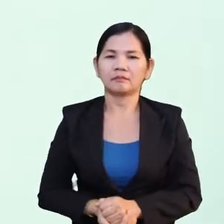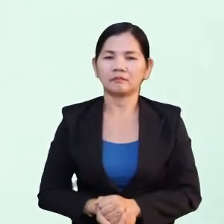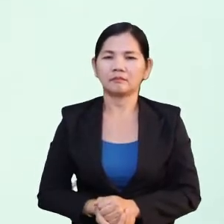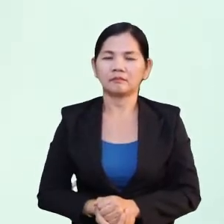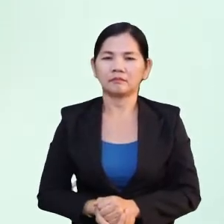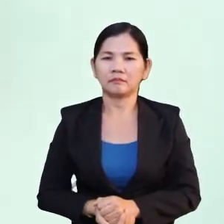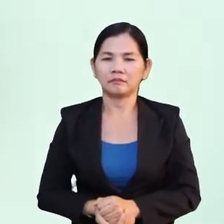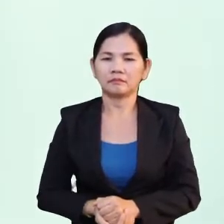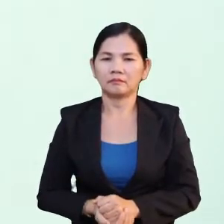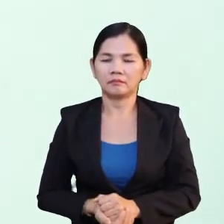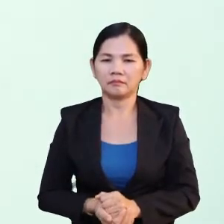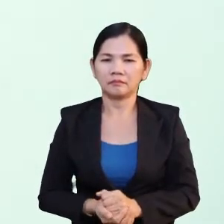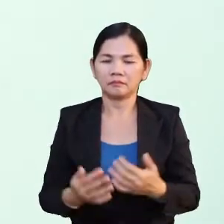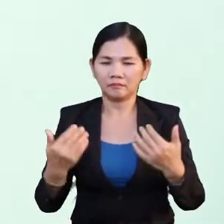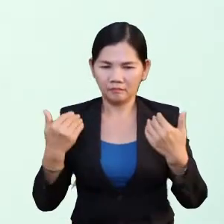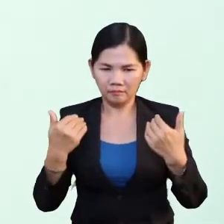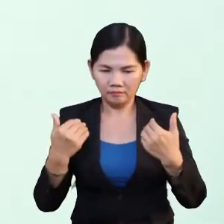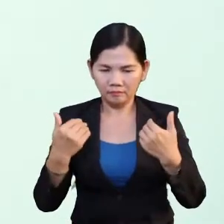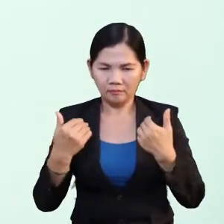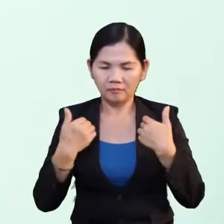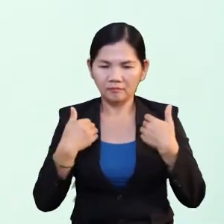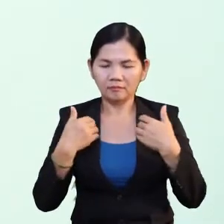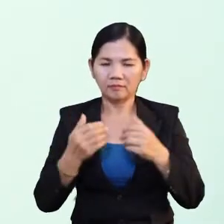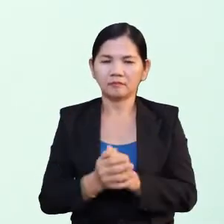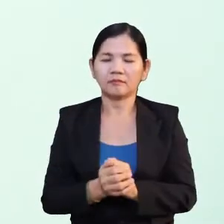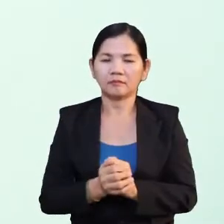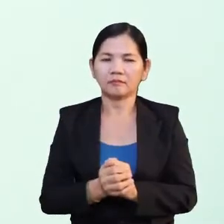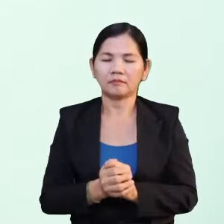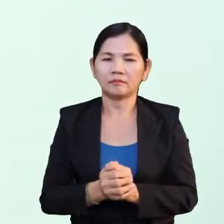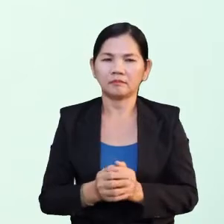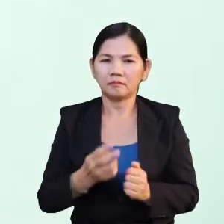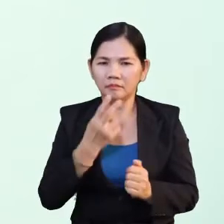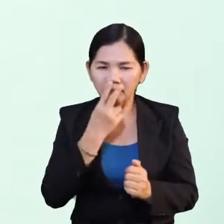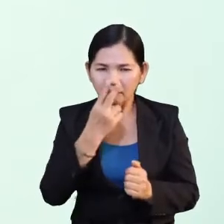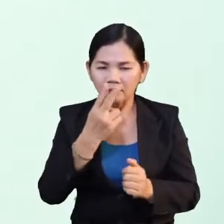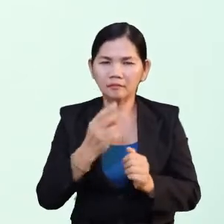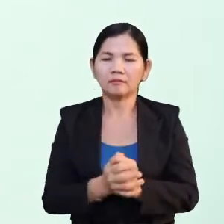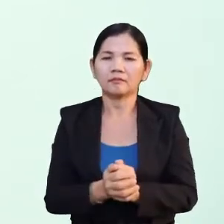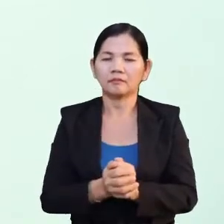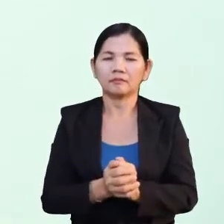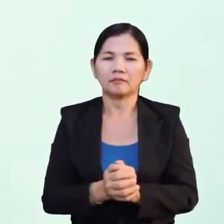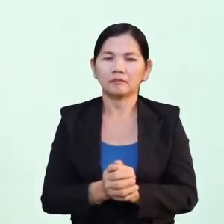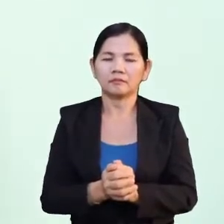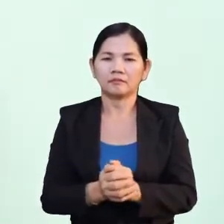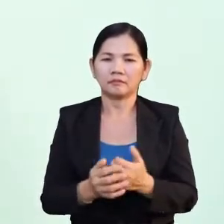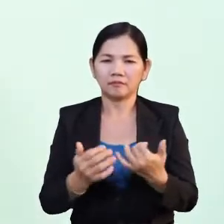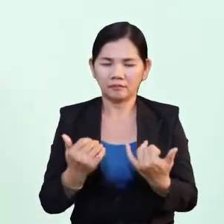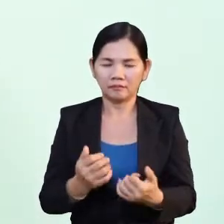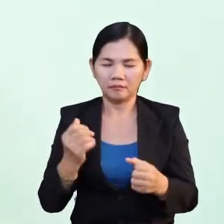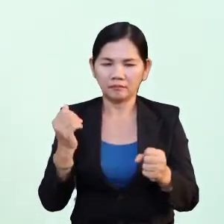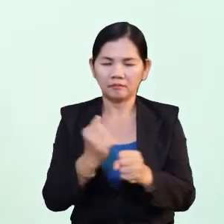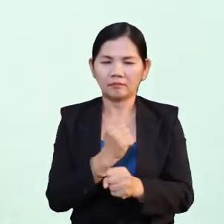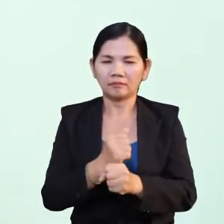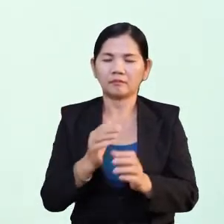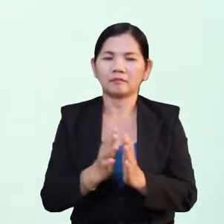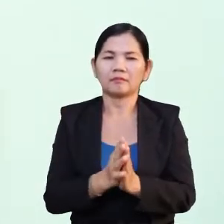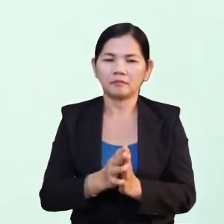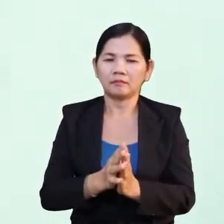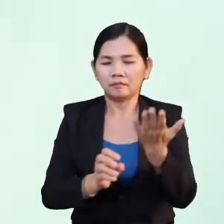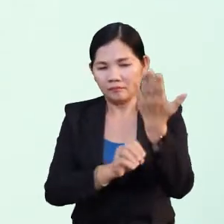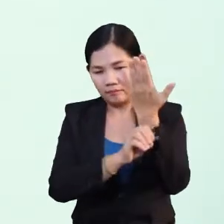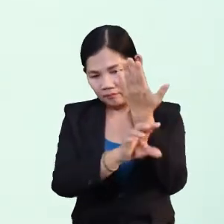ចាល្អណាស់កូនអញ្ចឹងយើងចង់គេចង់និយាយថាបុរសហ្នឹងគាត់មើលភ្លើងសញ្ញាចរាចរអ